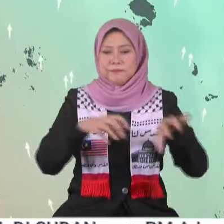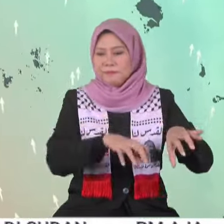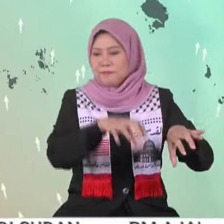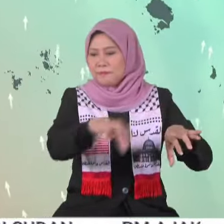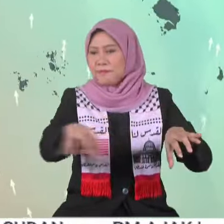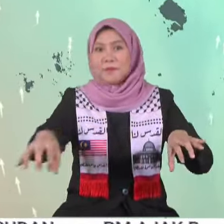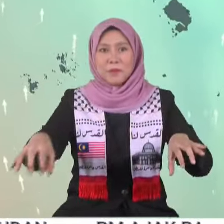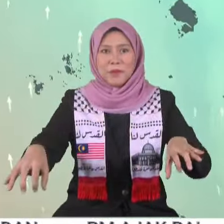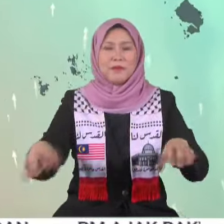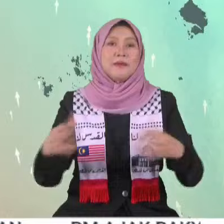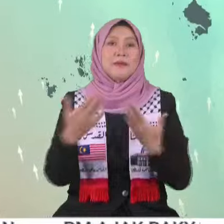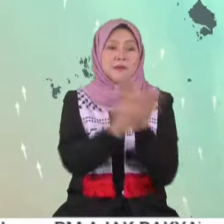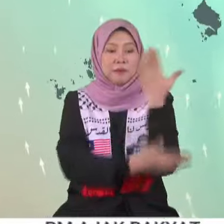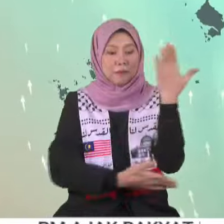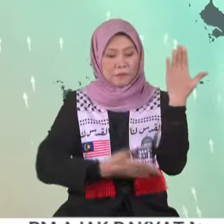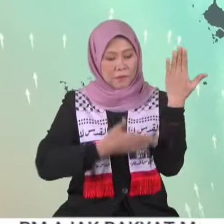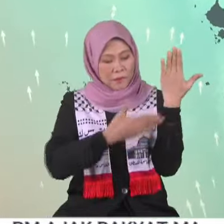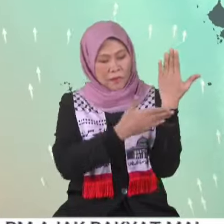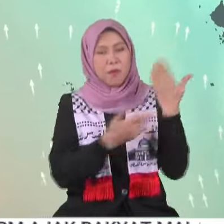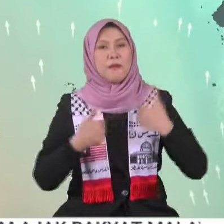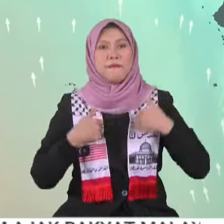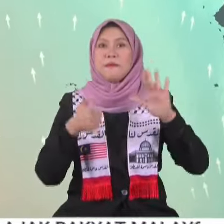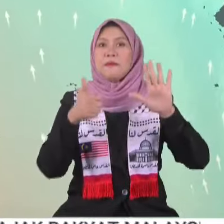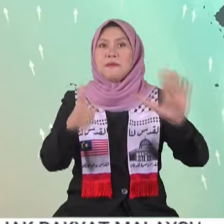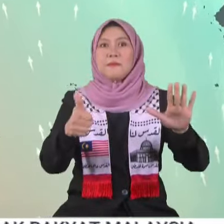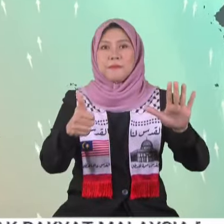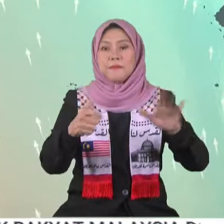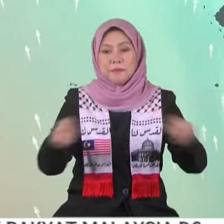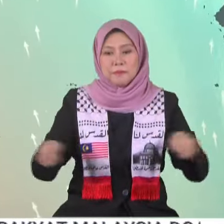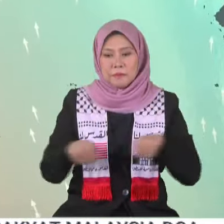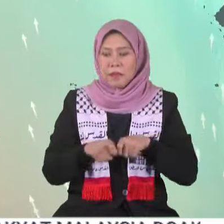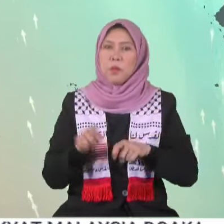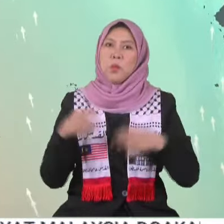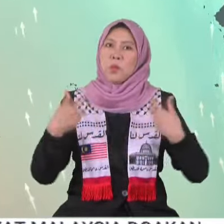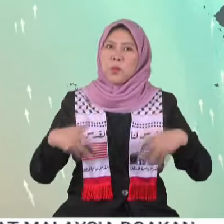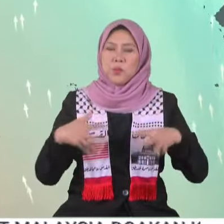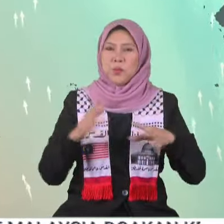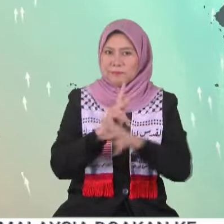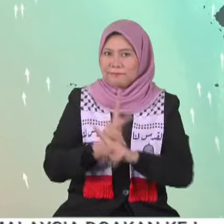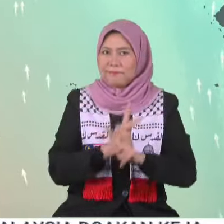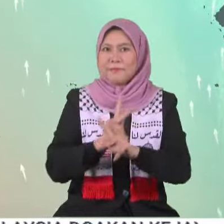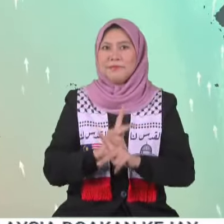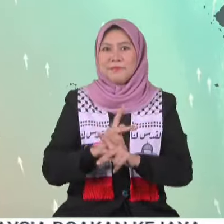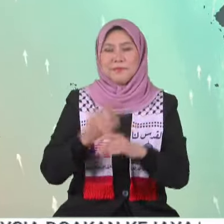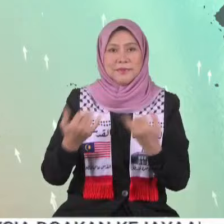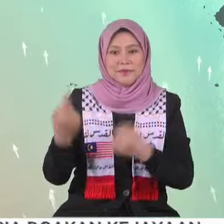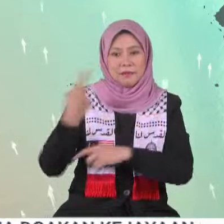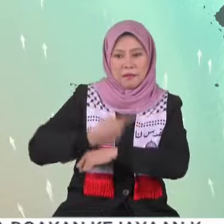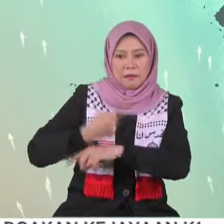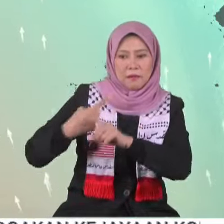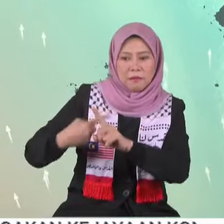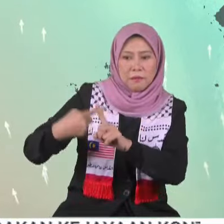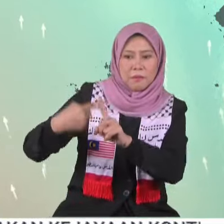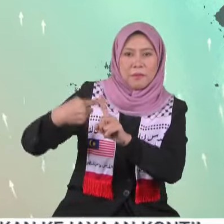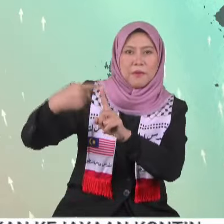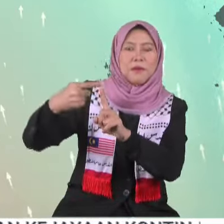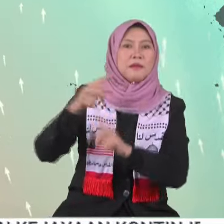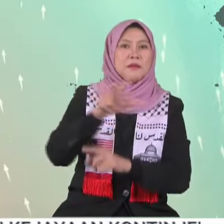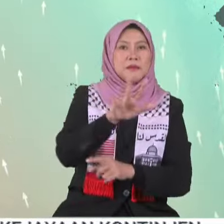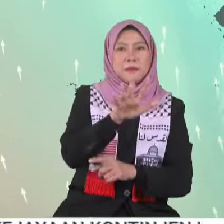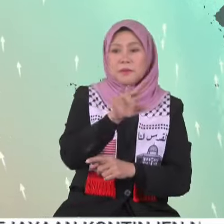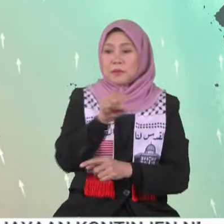kawasan. Dan di Semenanjung, pada petang ini terdapat 6 kawasan berada di tahap berjaga-jaga dengan suhu maksimum harian di antara 35 hingga